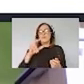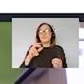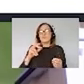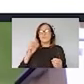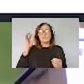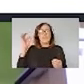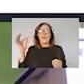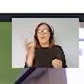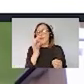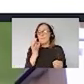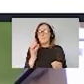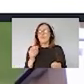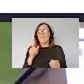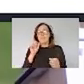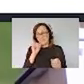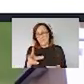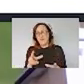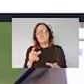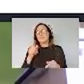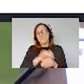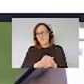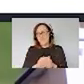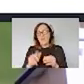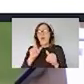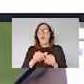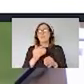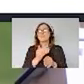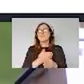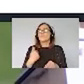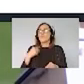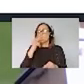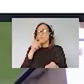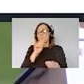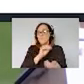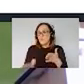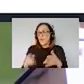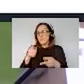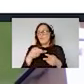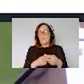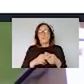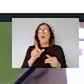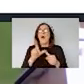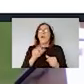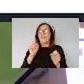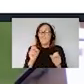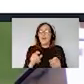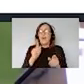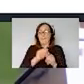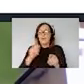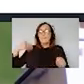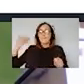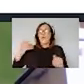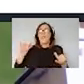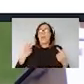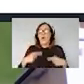jest bardzo popularny i zdaję sobie z to sprawę, że jest, natomiast tak jak mówiłam wcześniej, tak, to bezpłatne narzędzie, tak, tak. I ja napisałam też w prezentacji, ile